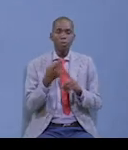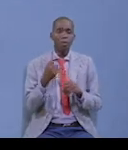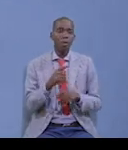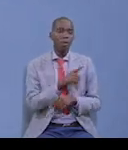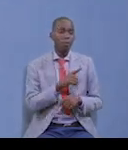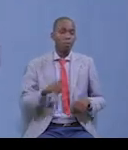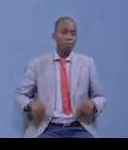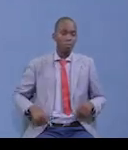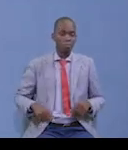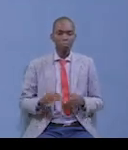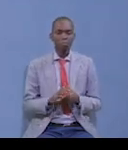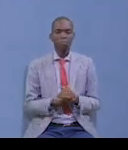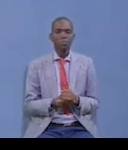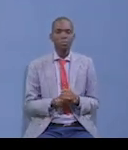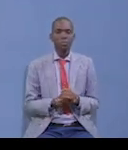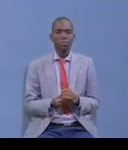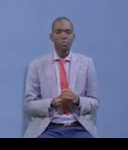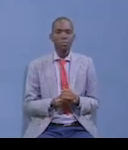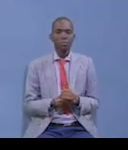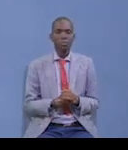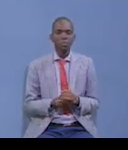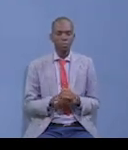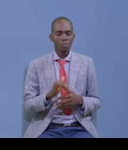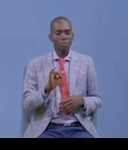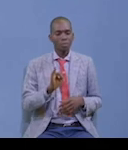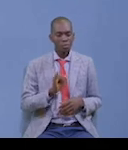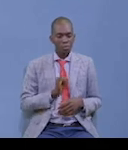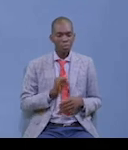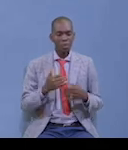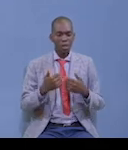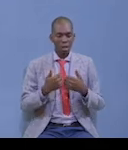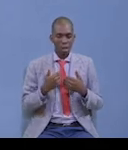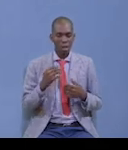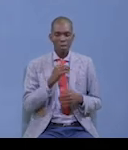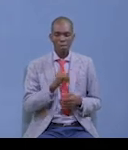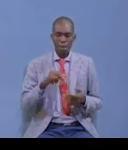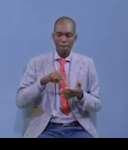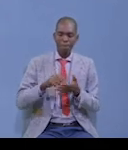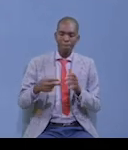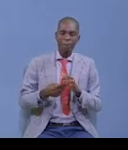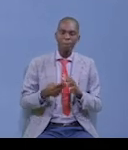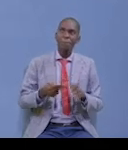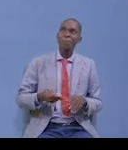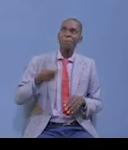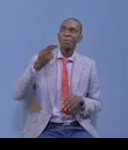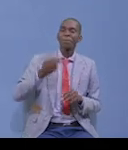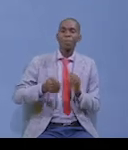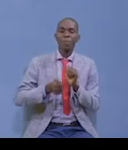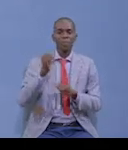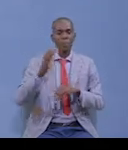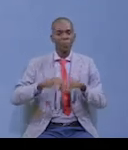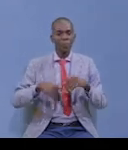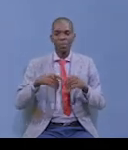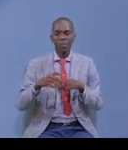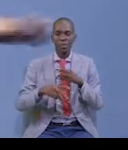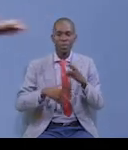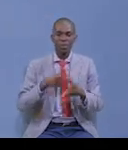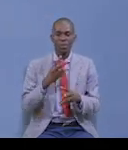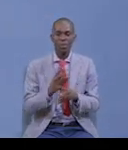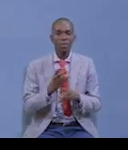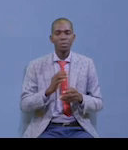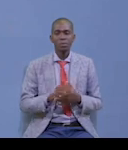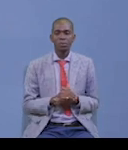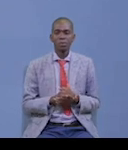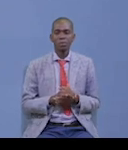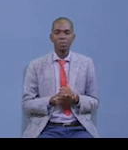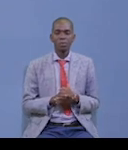నుంచి వేరు చేయడానికి ప్రయత్నం చేస్తుంది. I have a purpose higher than the world. లోకము కంటే ఉన్నతమైన ఉద్దేశం నేను కలిగి ఉన్నాను.